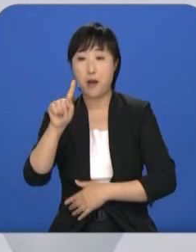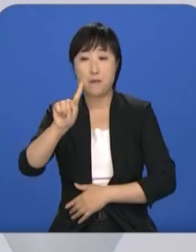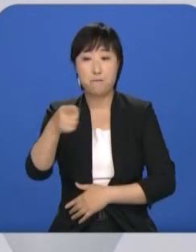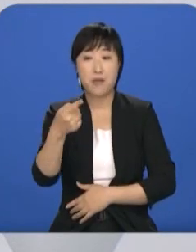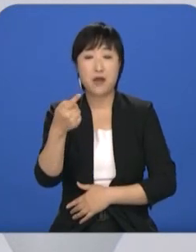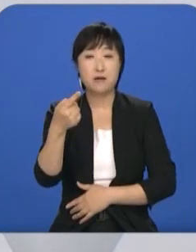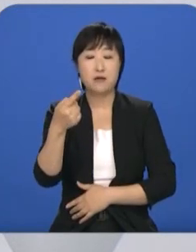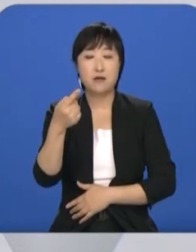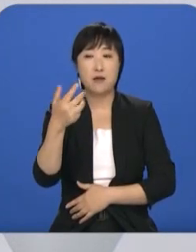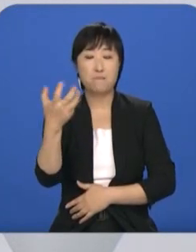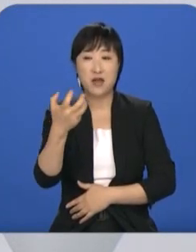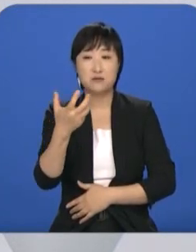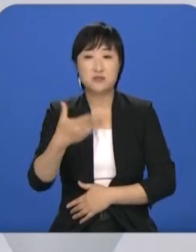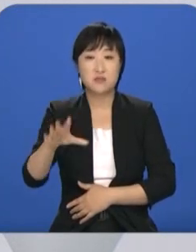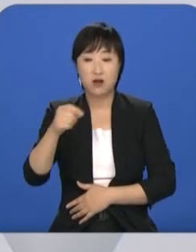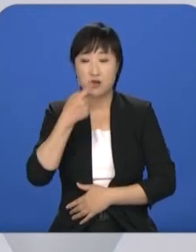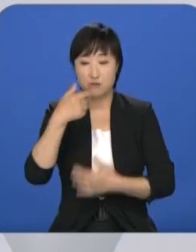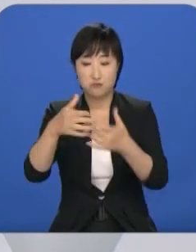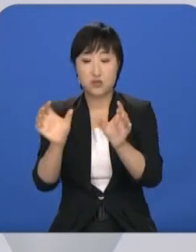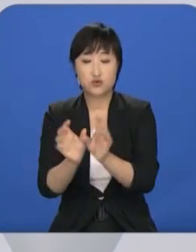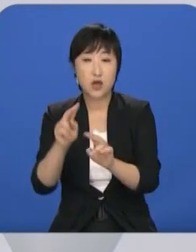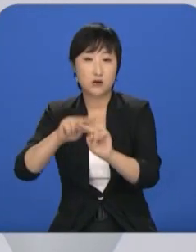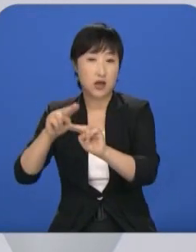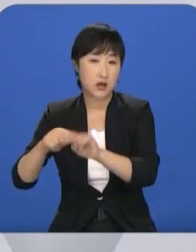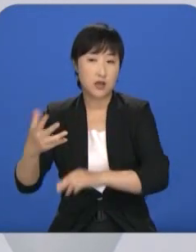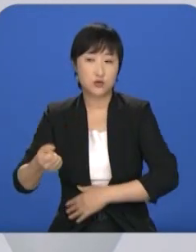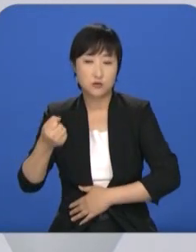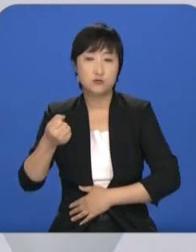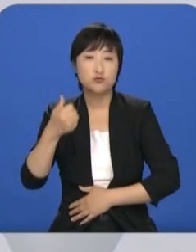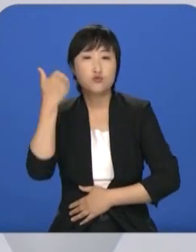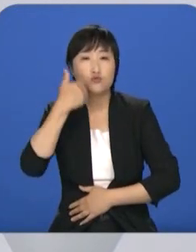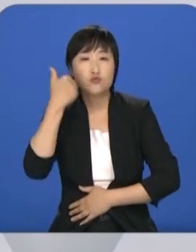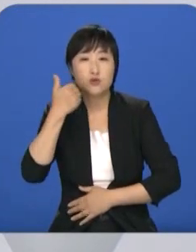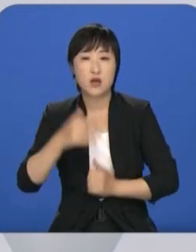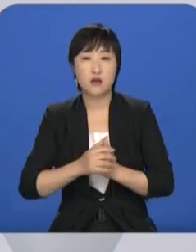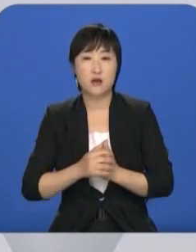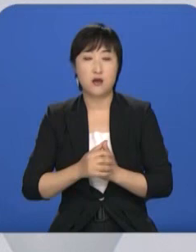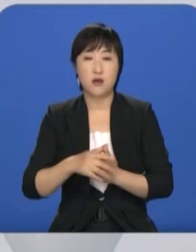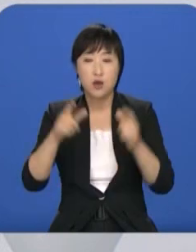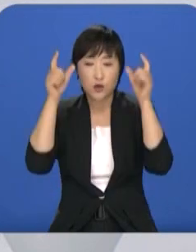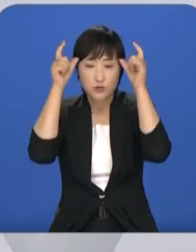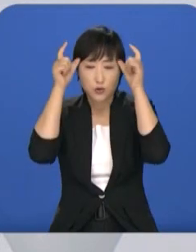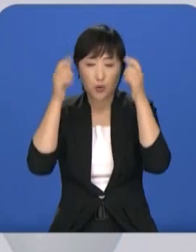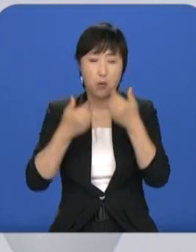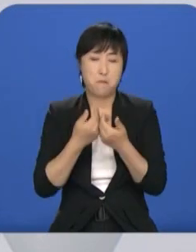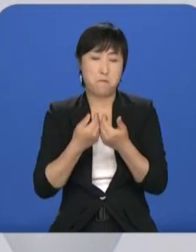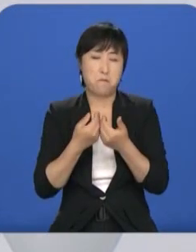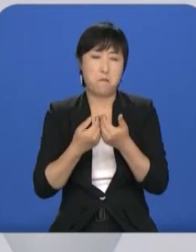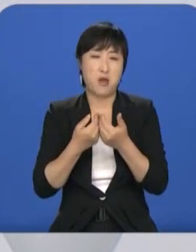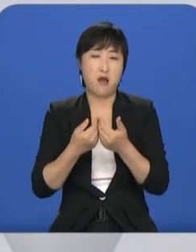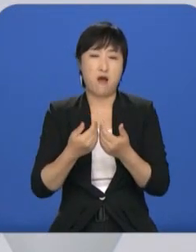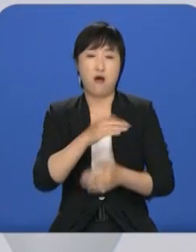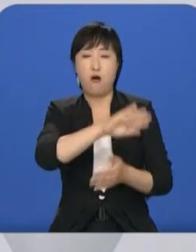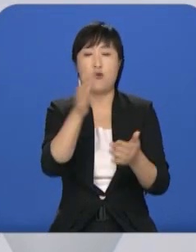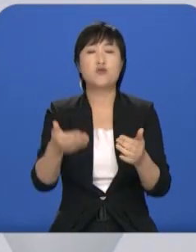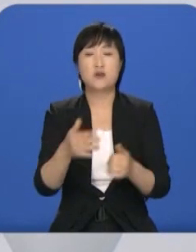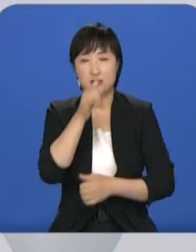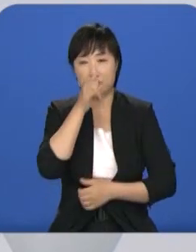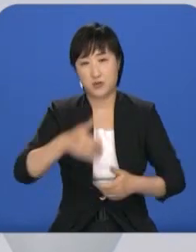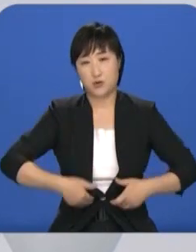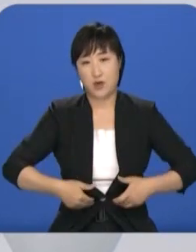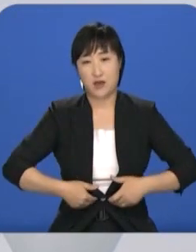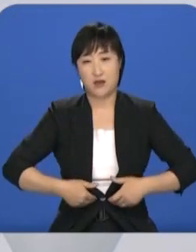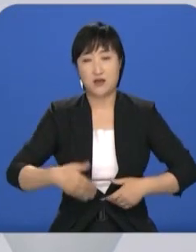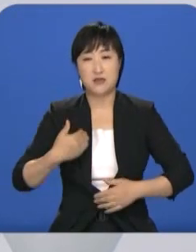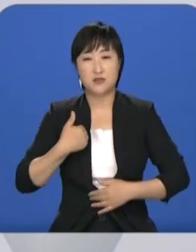180석을 가지고 있는 더불어민주당의 후보일까요? 소도 비빌 언덕이 있어야 된다고 비빈다고 합니다.